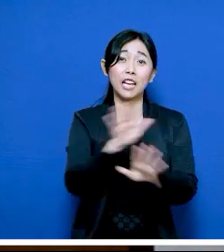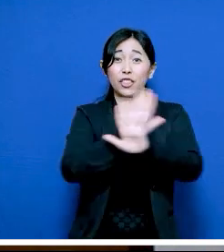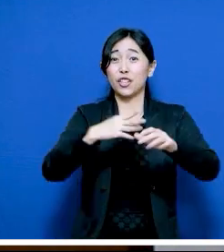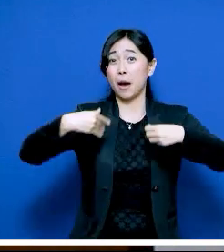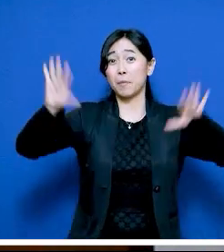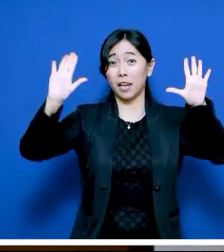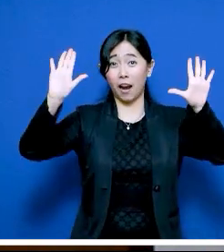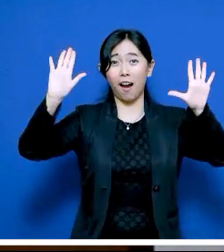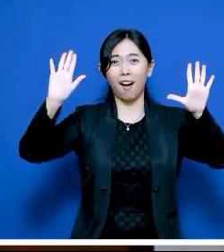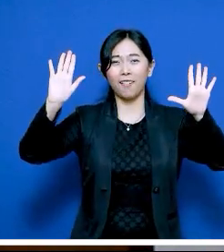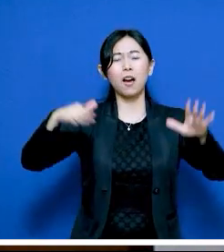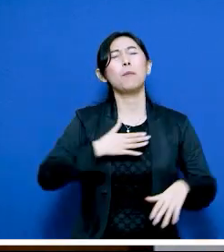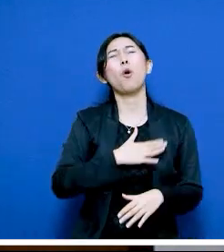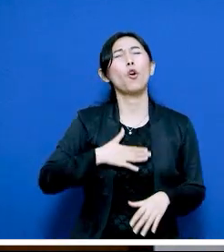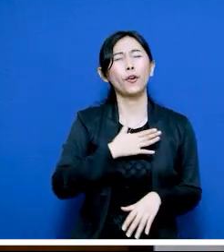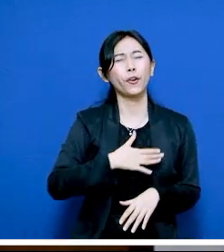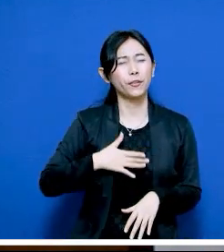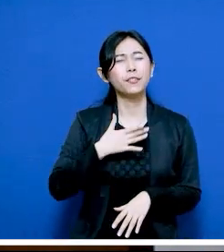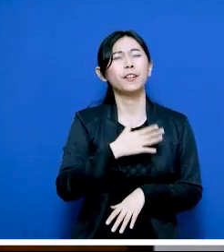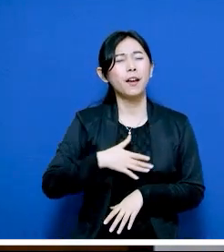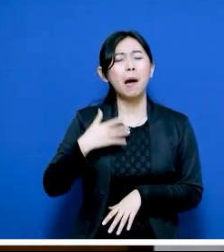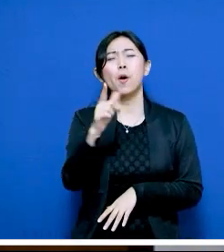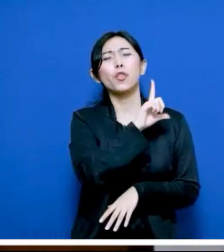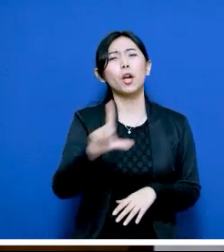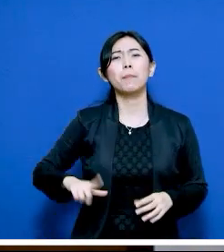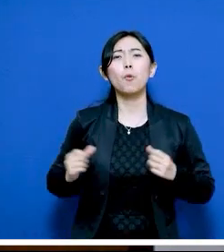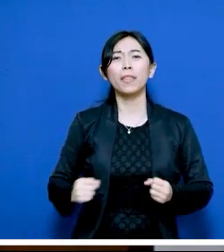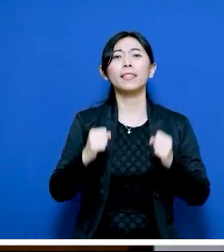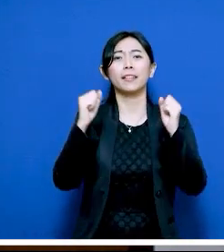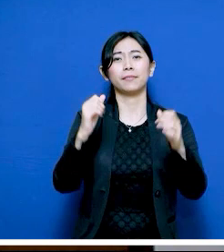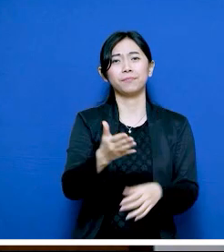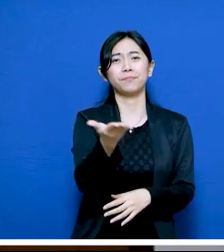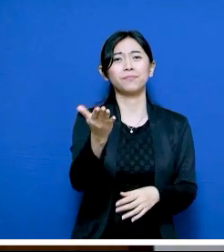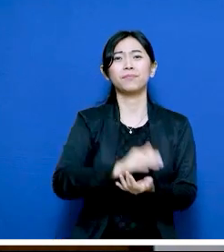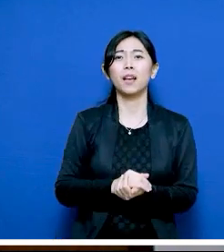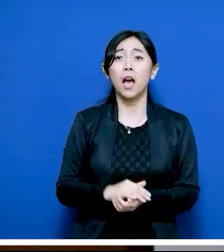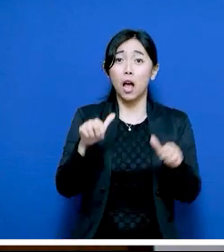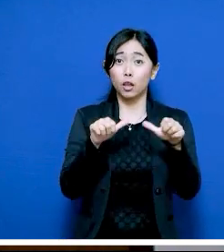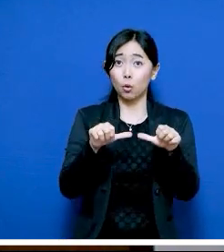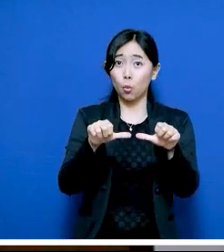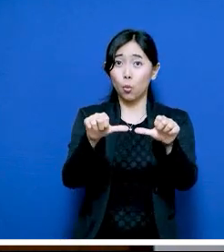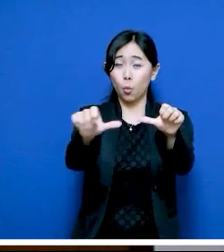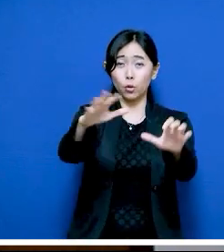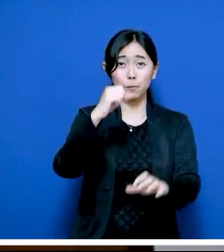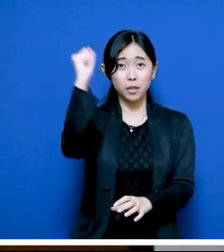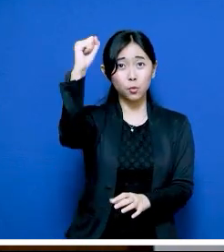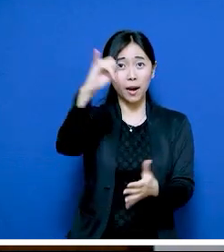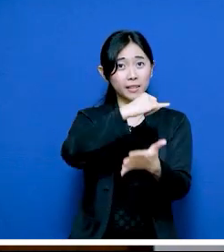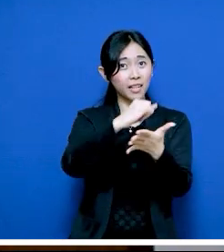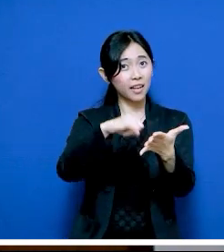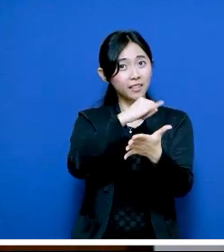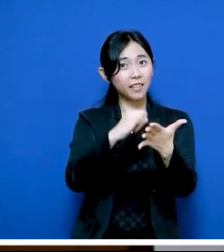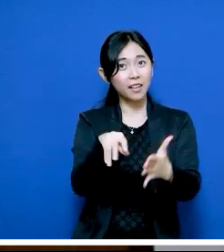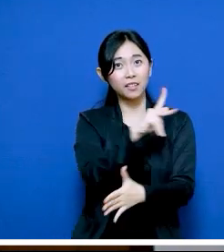Mari kita mohon supaya Tuhan menguatkan kita untuk terus memperjuangkan